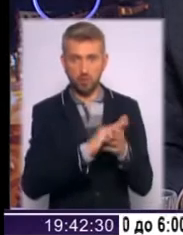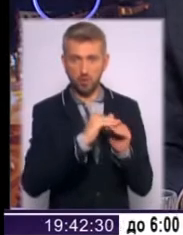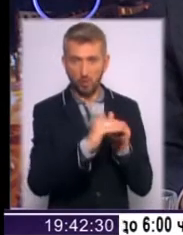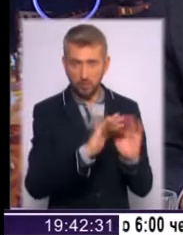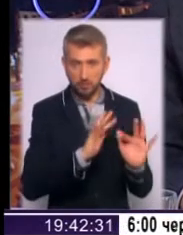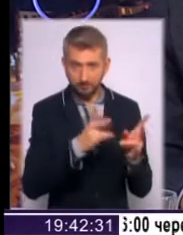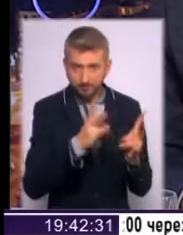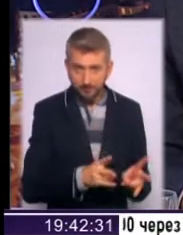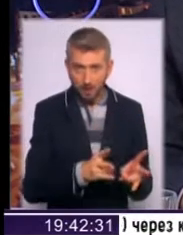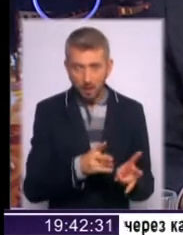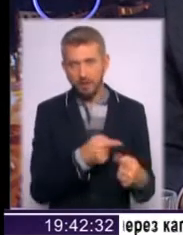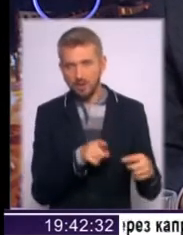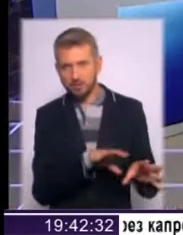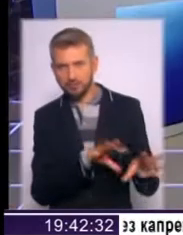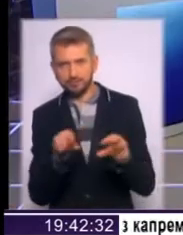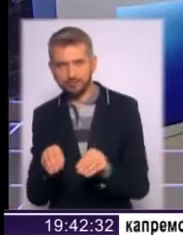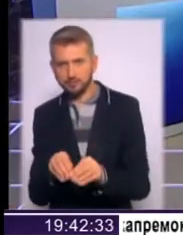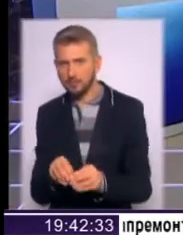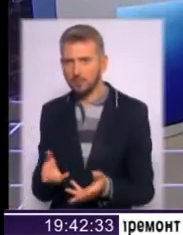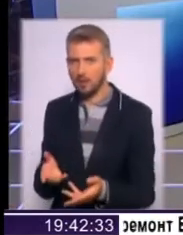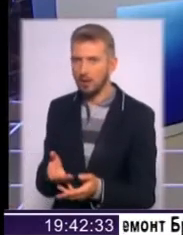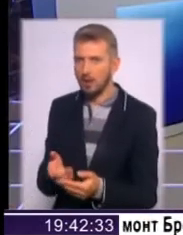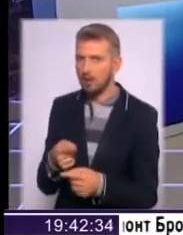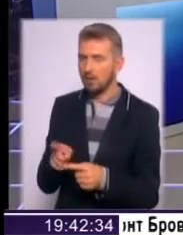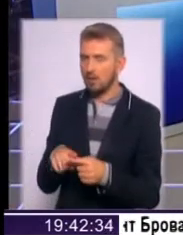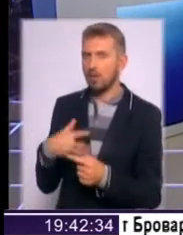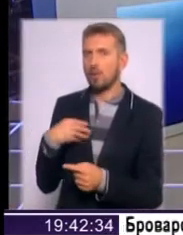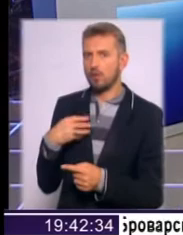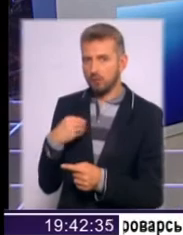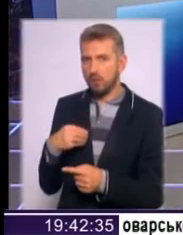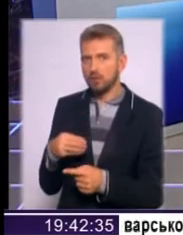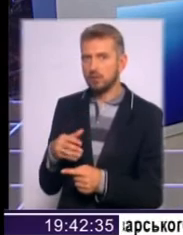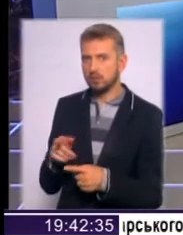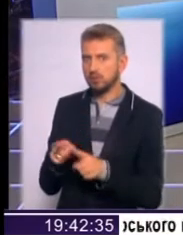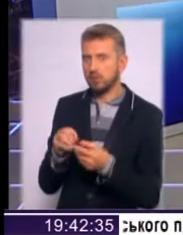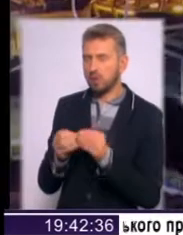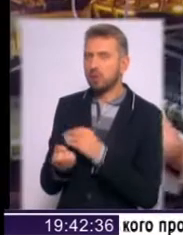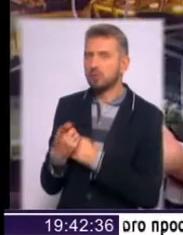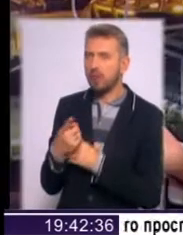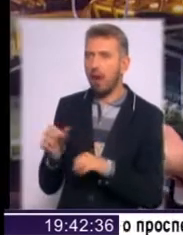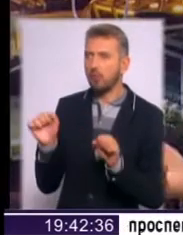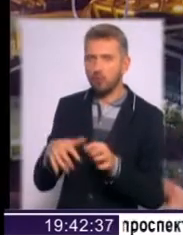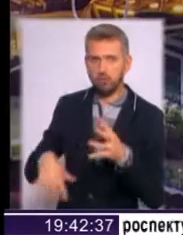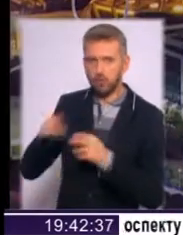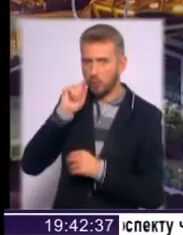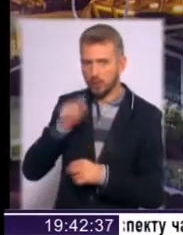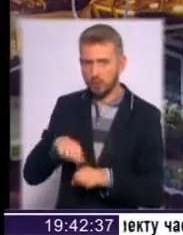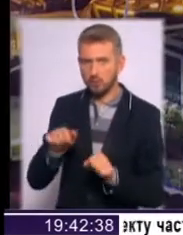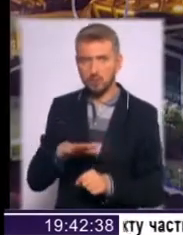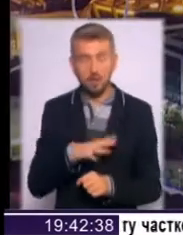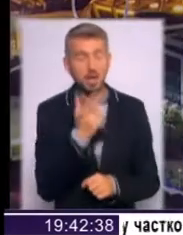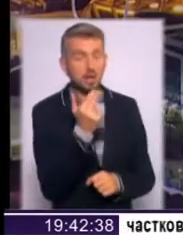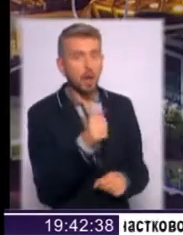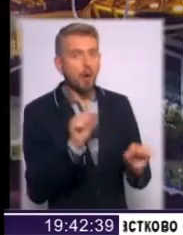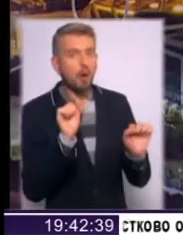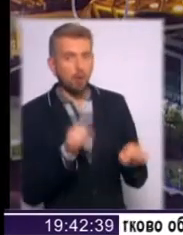Це торкнеться просто всіх міст. Стрілило у Львівській області, а так могло би за великим рахунком в принципі бути, воно могло, правда? Стрільнути і